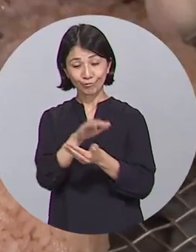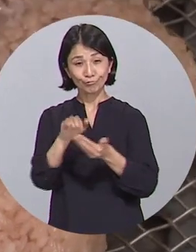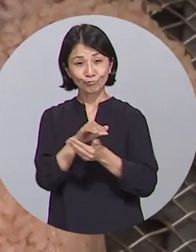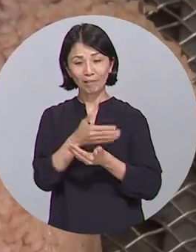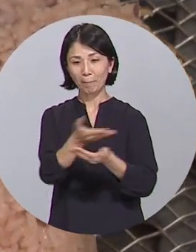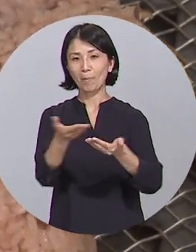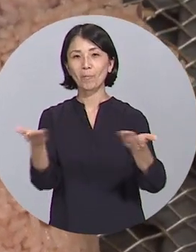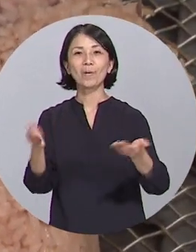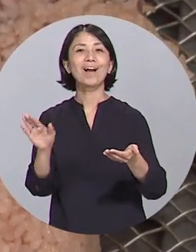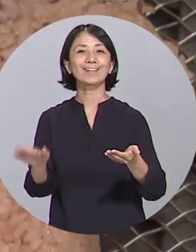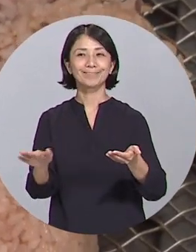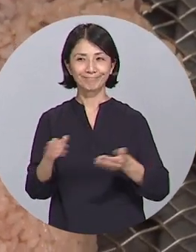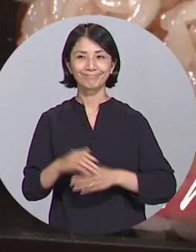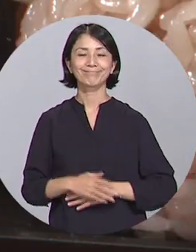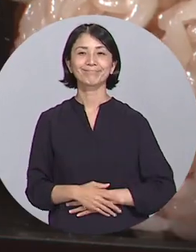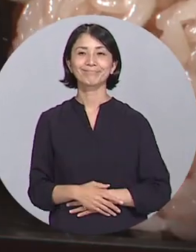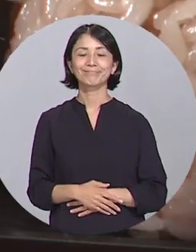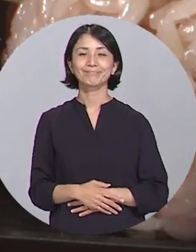われてきました。